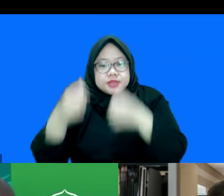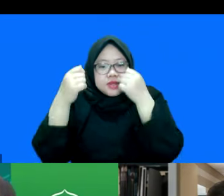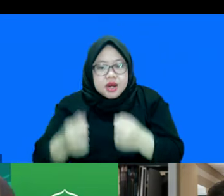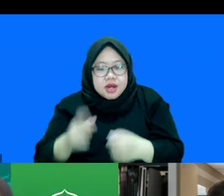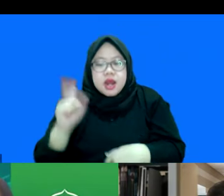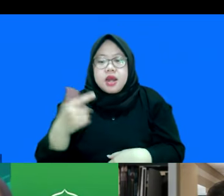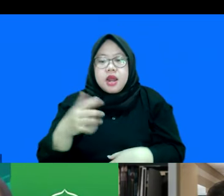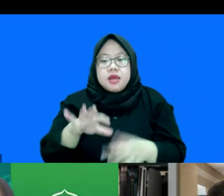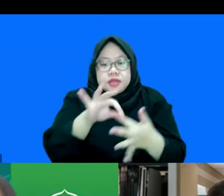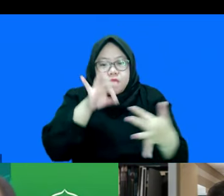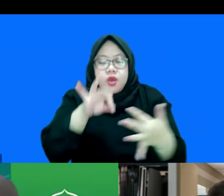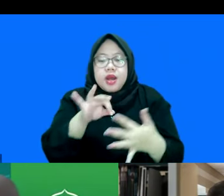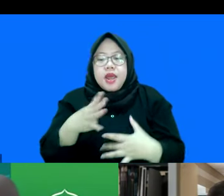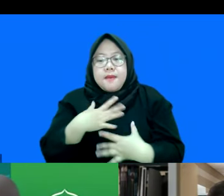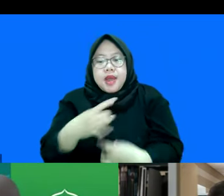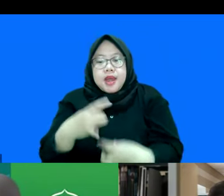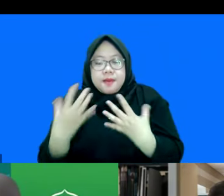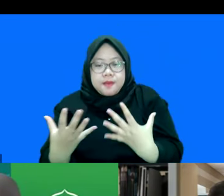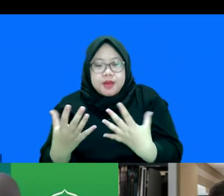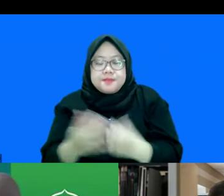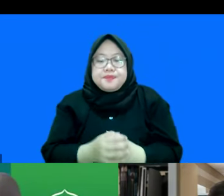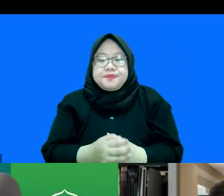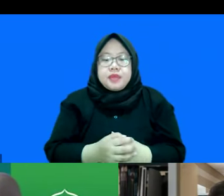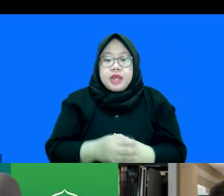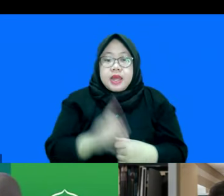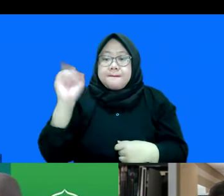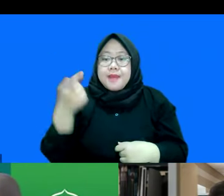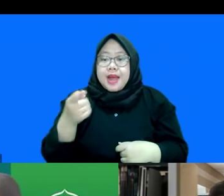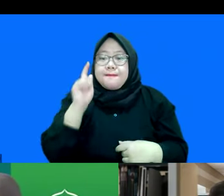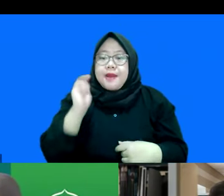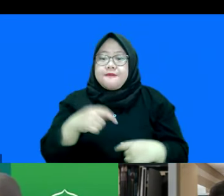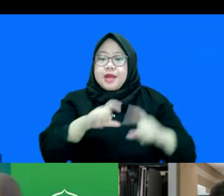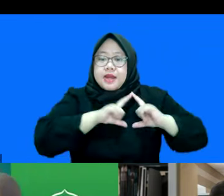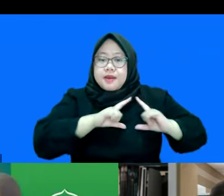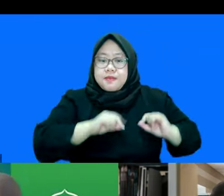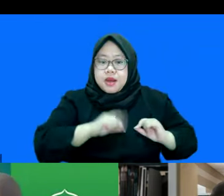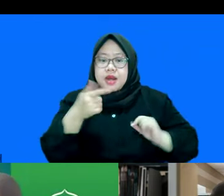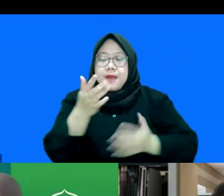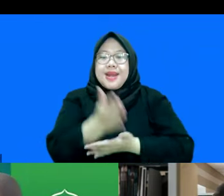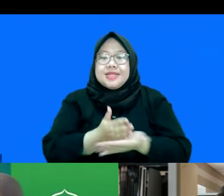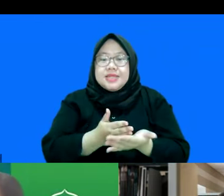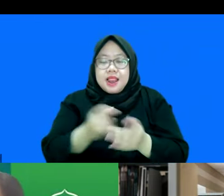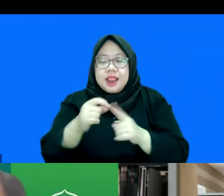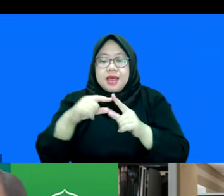menarik, yaitu salah satunya, jadi memang penggunaan kamera ini terjadi secara parsial sekarang dalam proses pemeriksaan